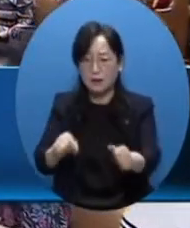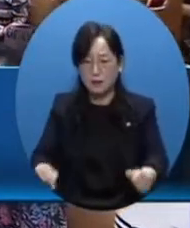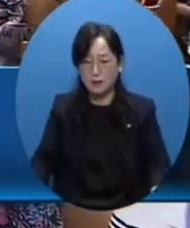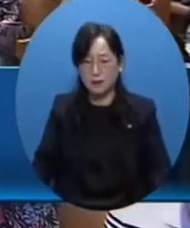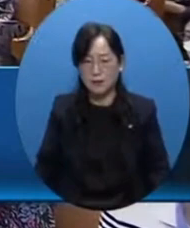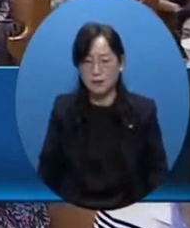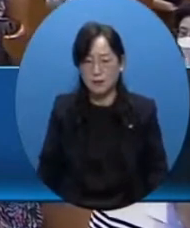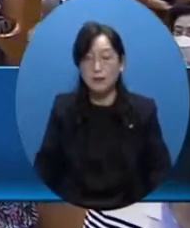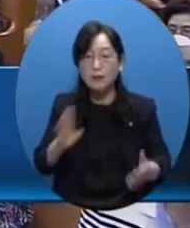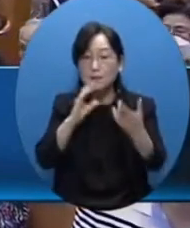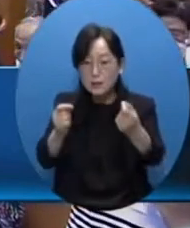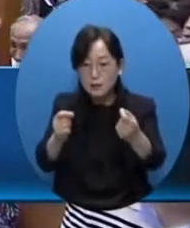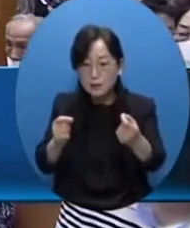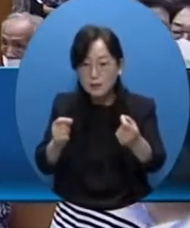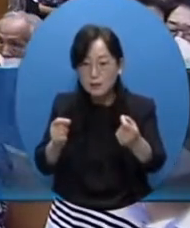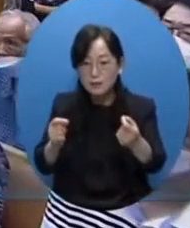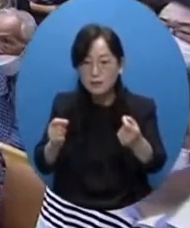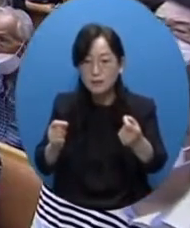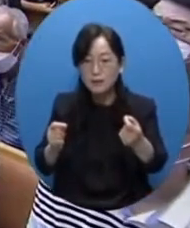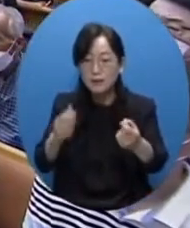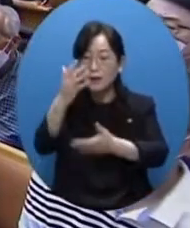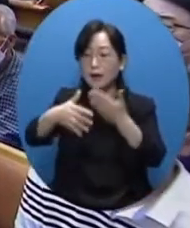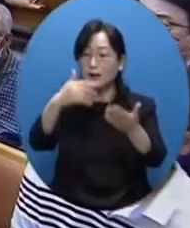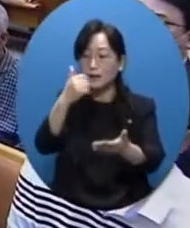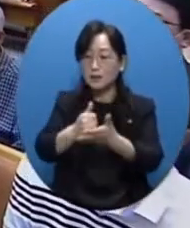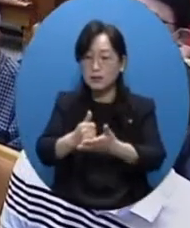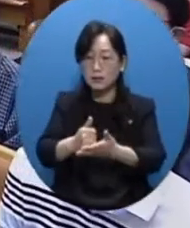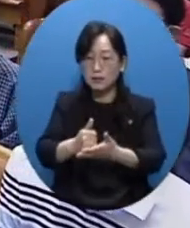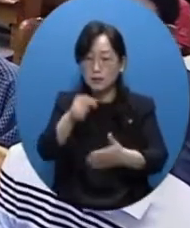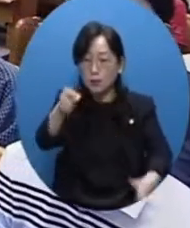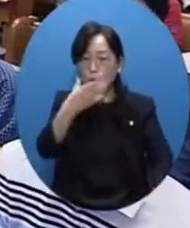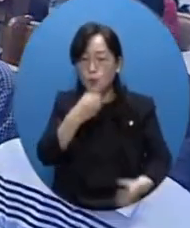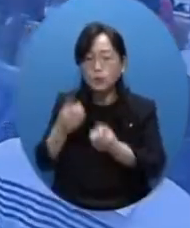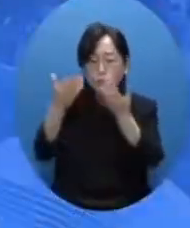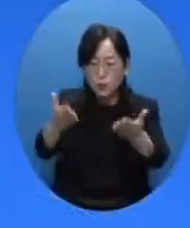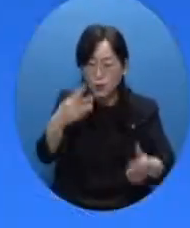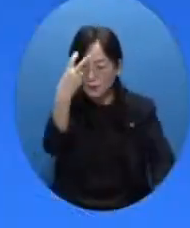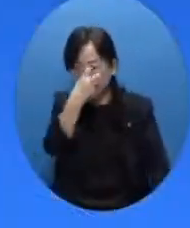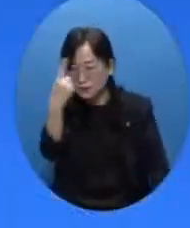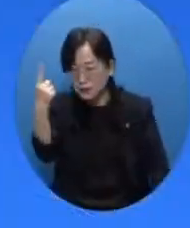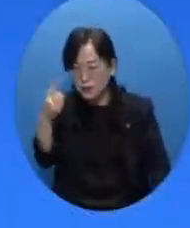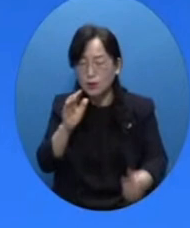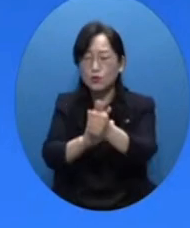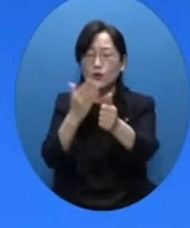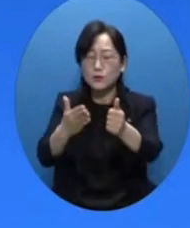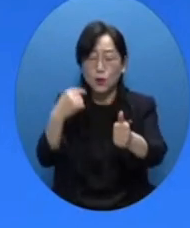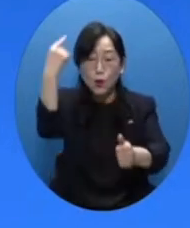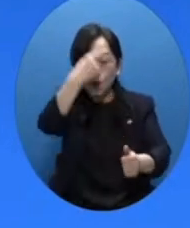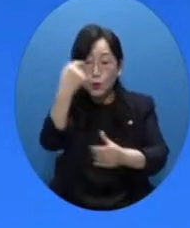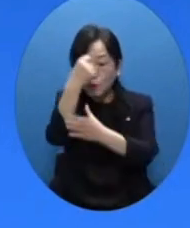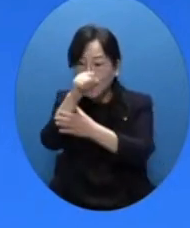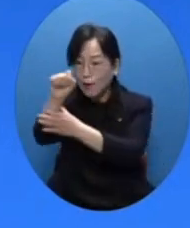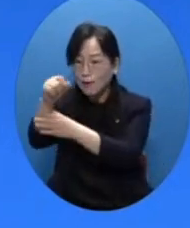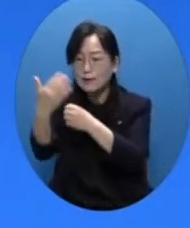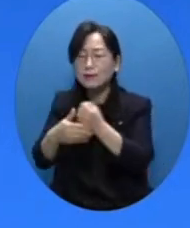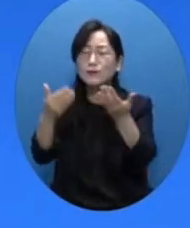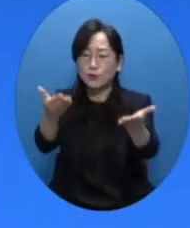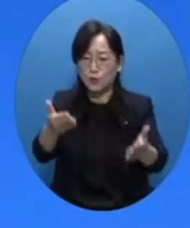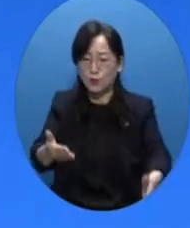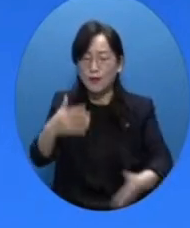아멘 하나님께서 내게 볼 서 너를 지키시며 하나님께서 얼굴을 비슷하고 내래 뜻이며